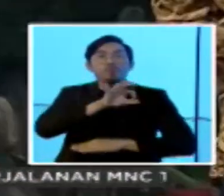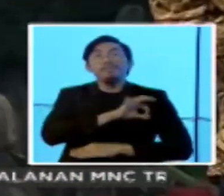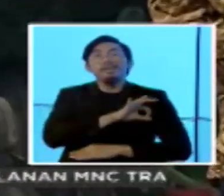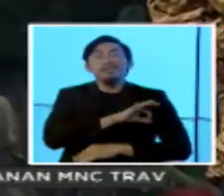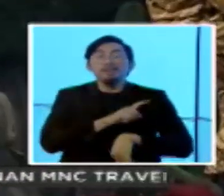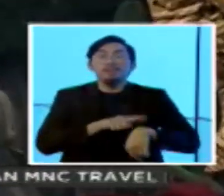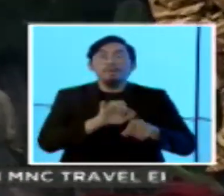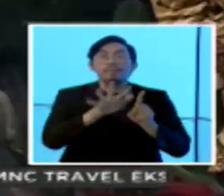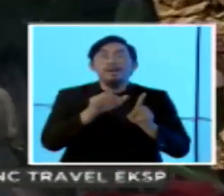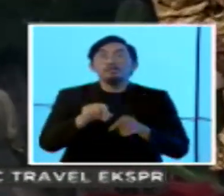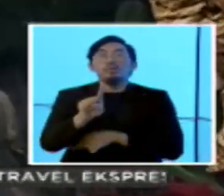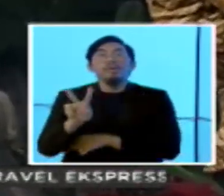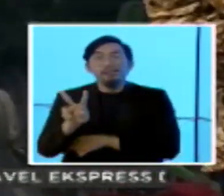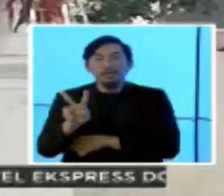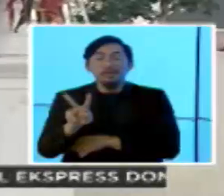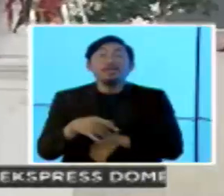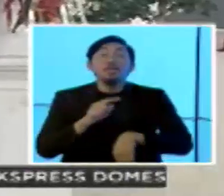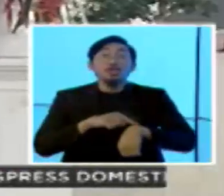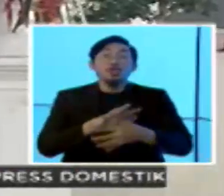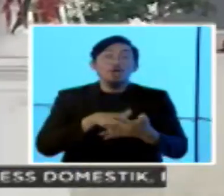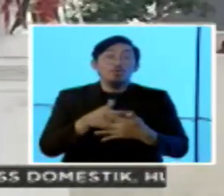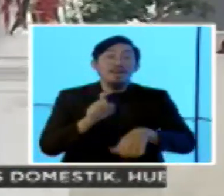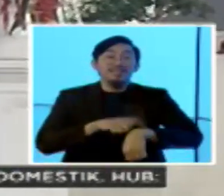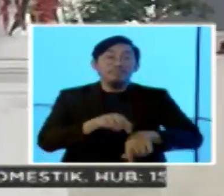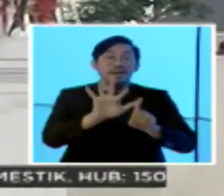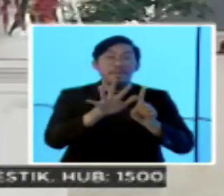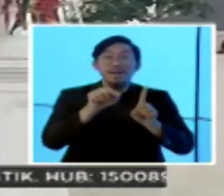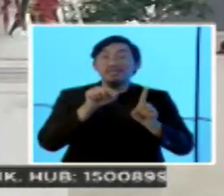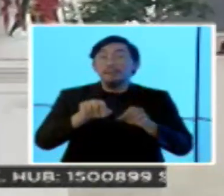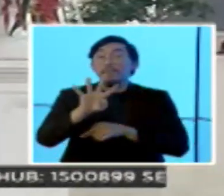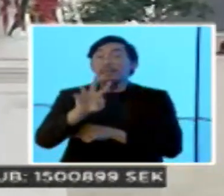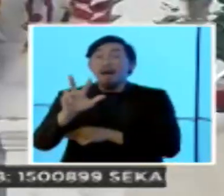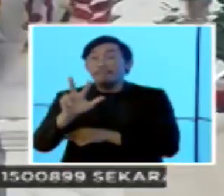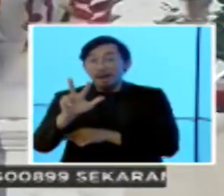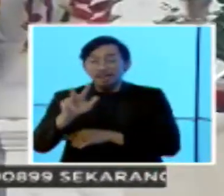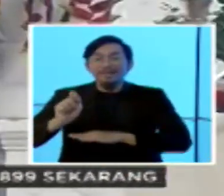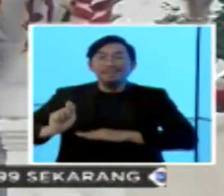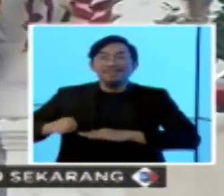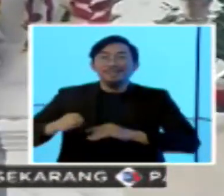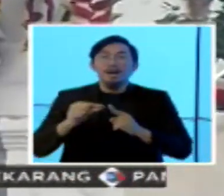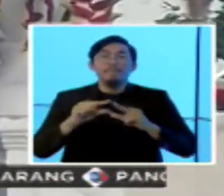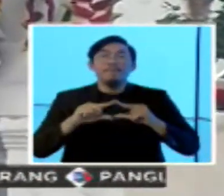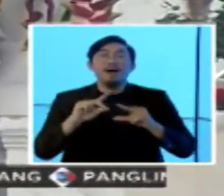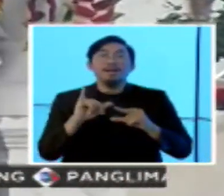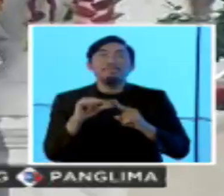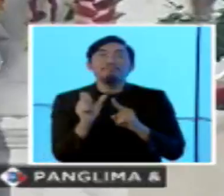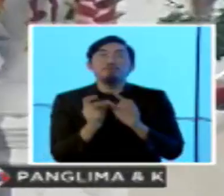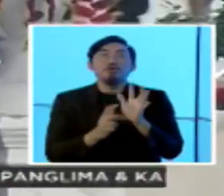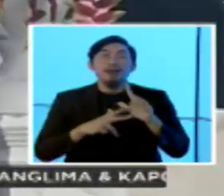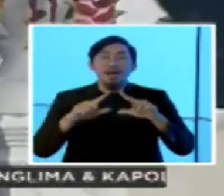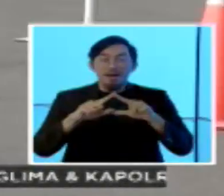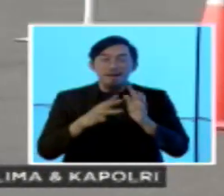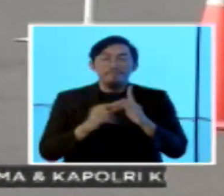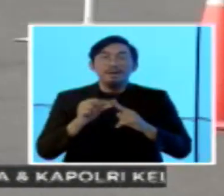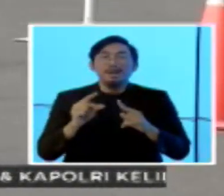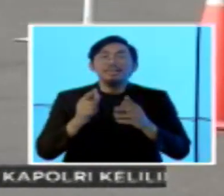pidato Presiden pada pukul 15.12 waktu Indonesia Barat dan dijadwalkan pada pukul 15.48 sidang paripurna